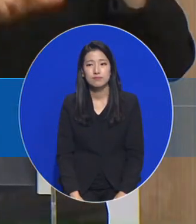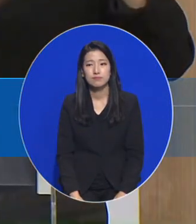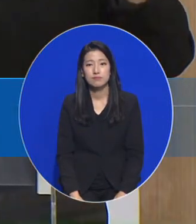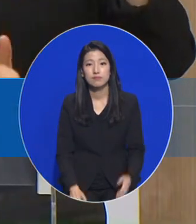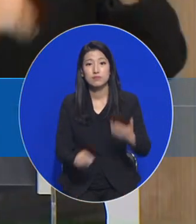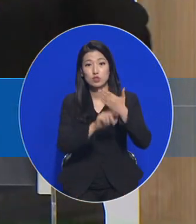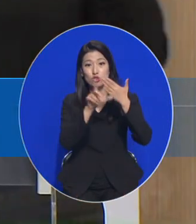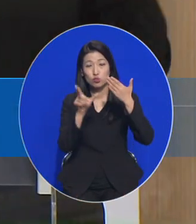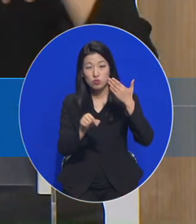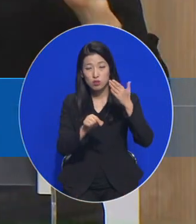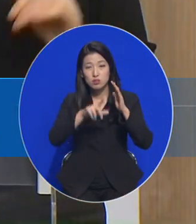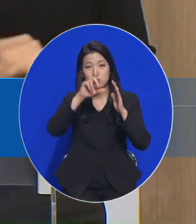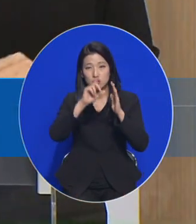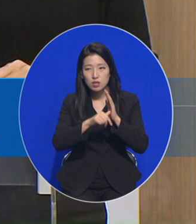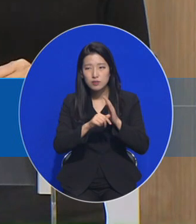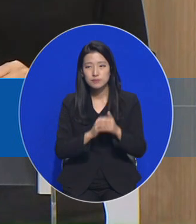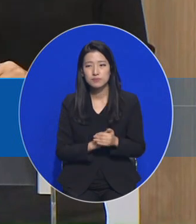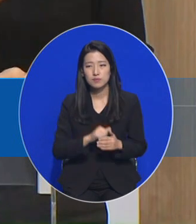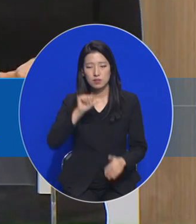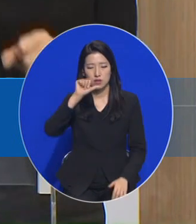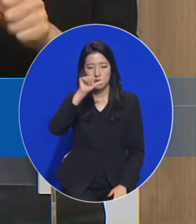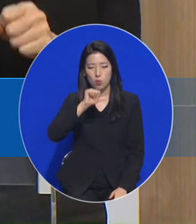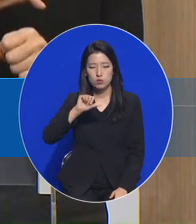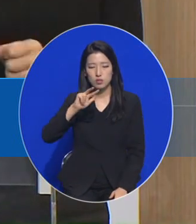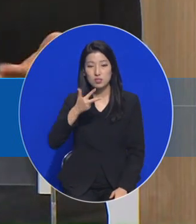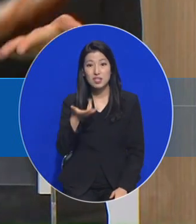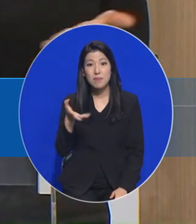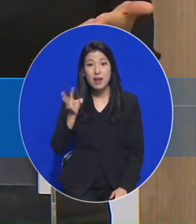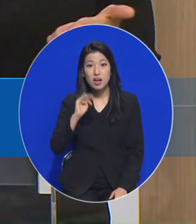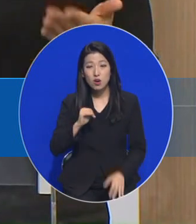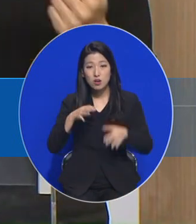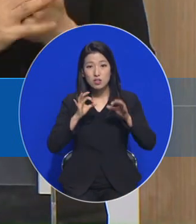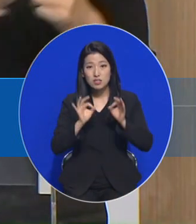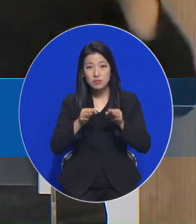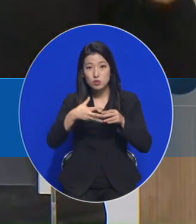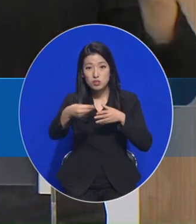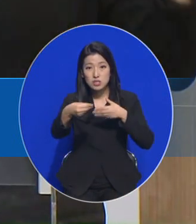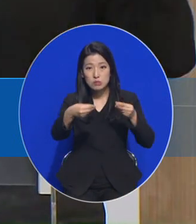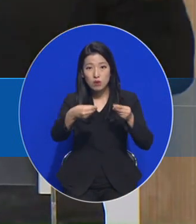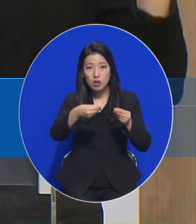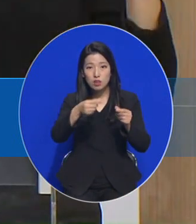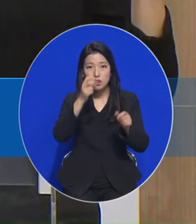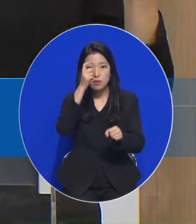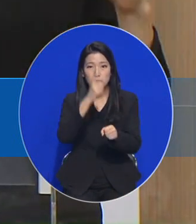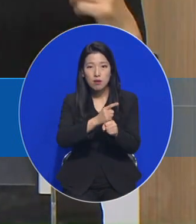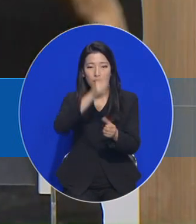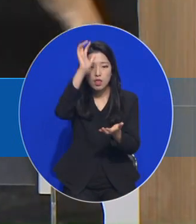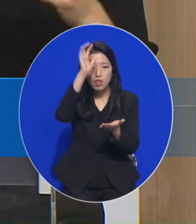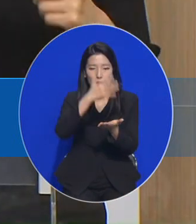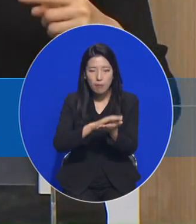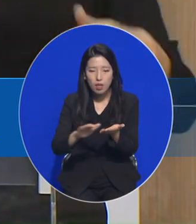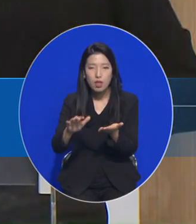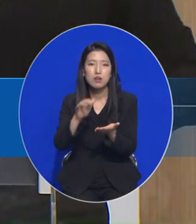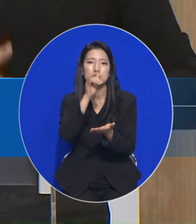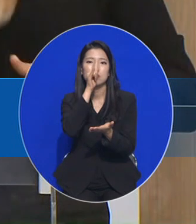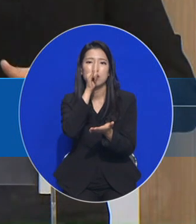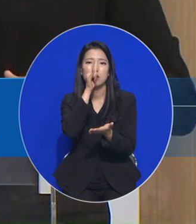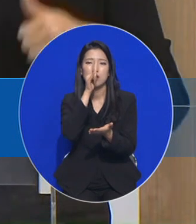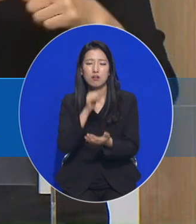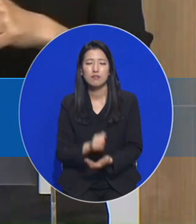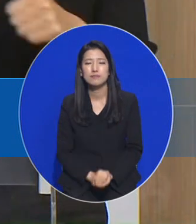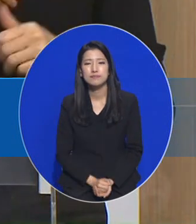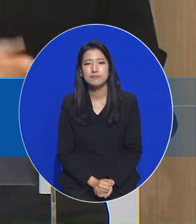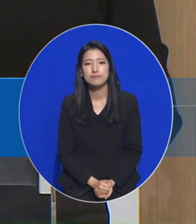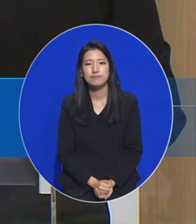기준 5천 700억원 2 소진 완료되는 등 관광 업계의 금융지원 수요가 매우 높은 상황입니다